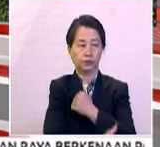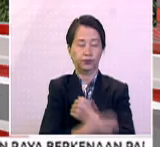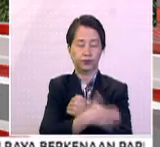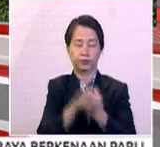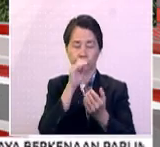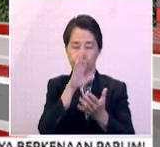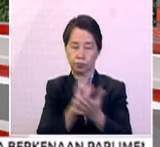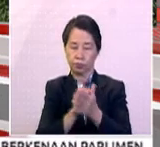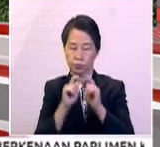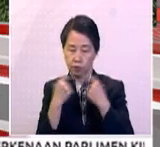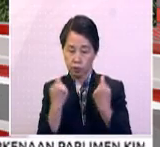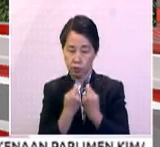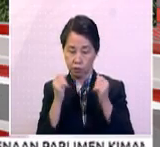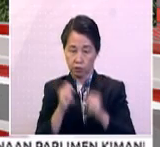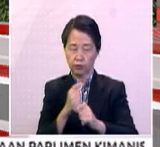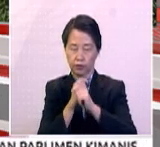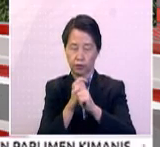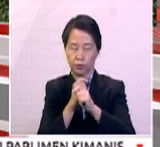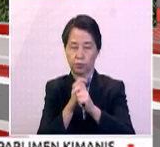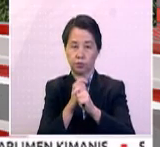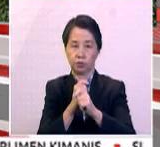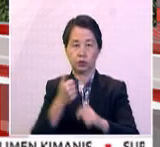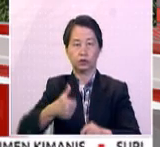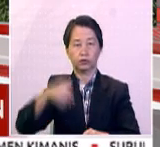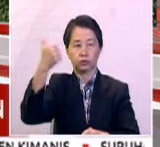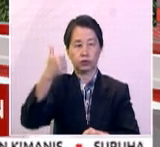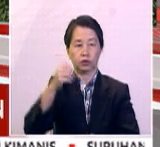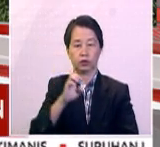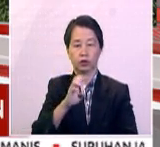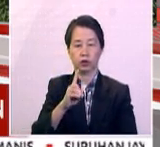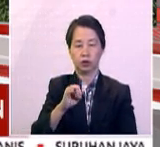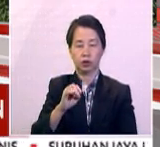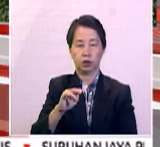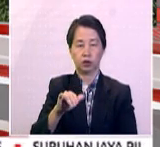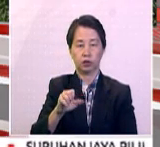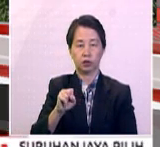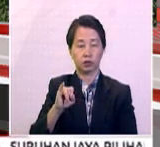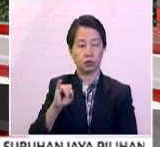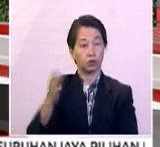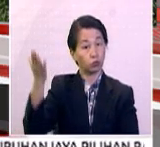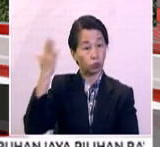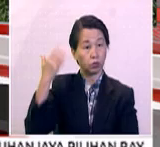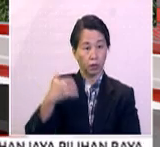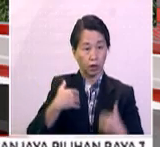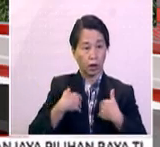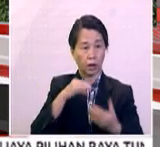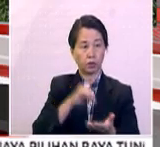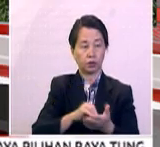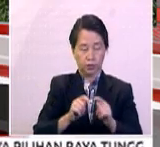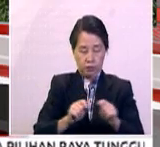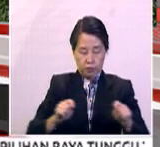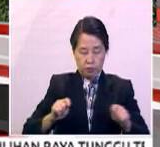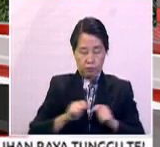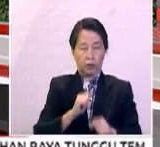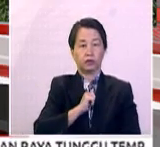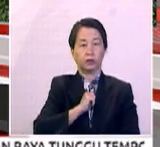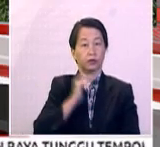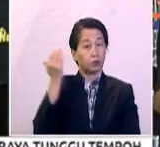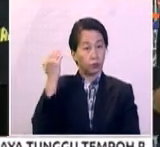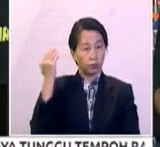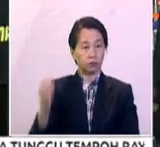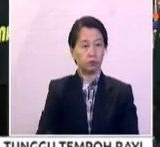yakin pasukannya mampu mempertahankan gelaran juara edisi musim lalu yang berlangsung di laman sendiri.